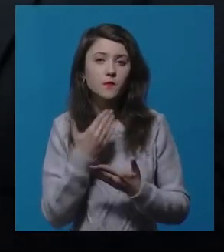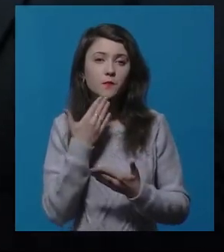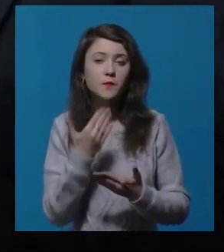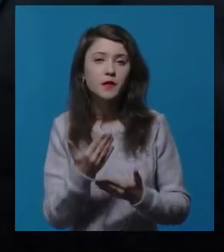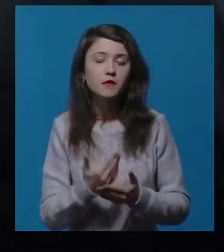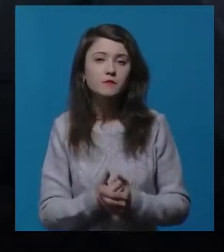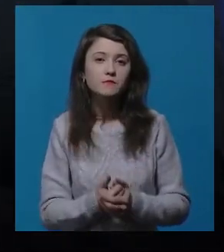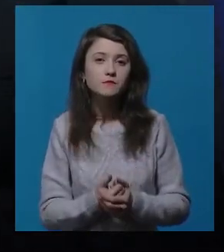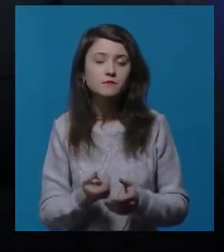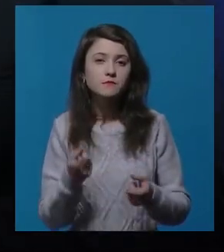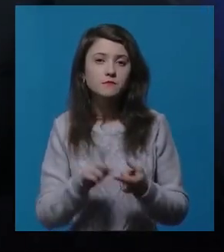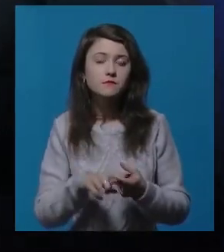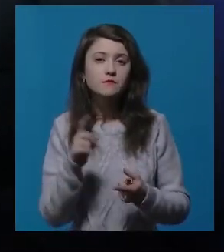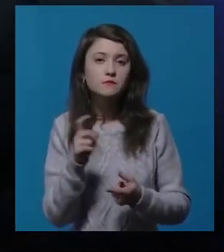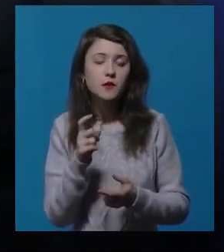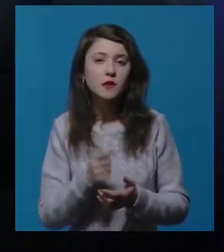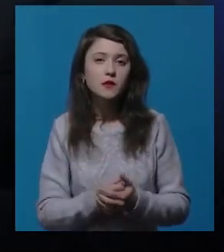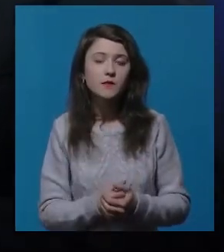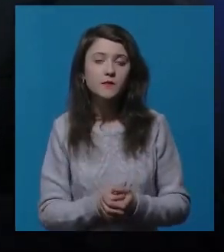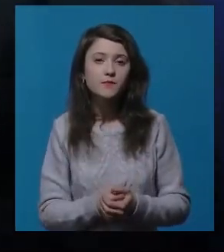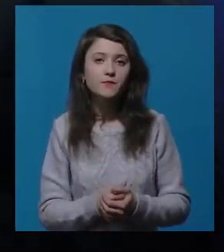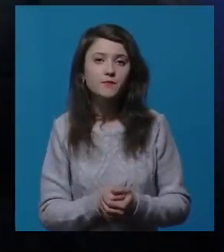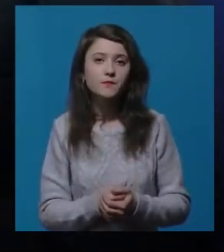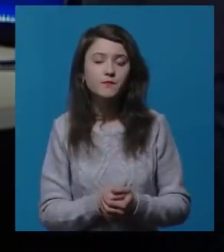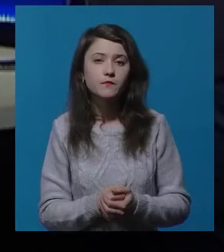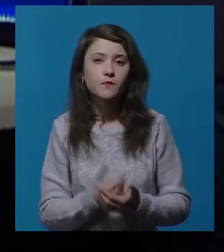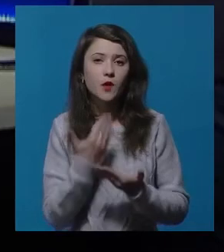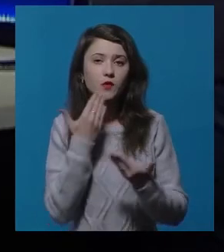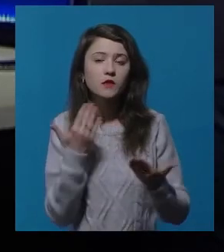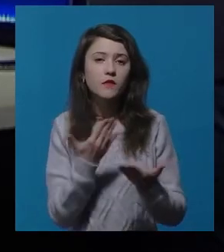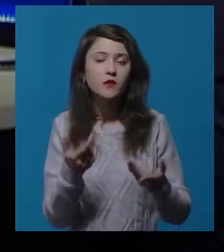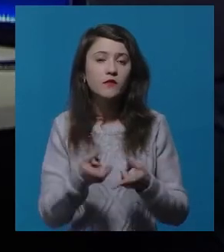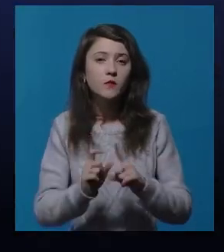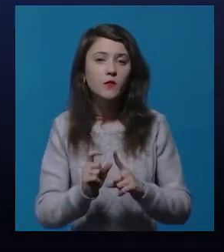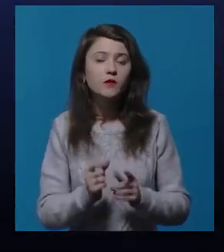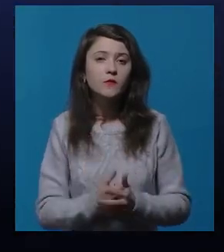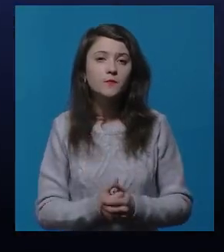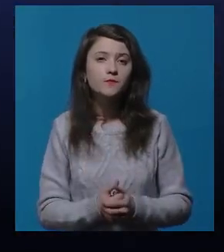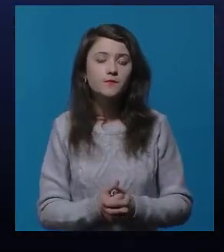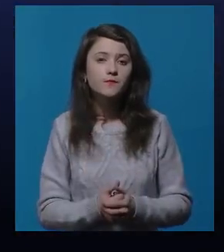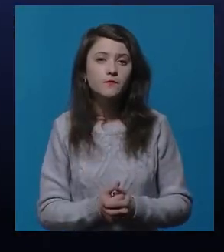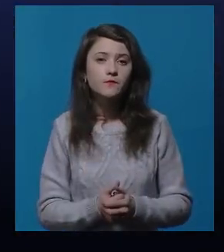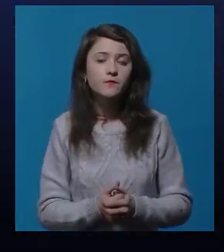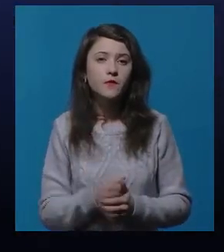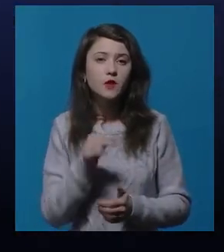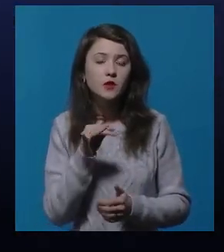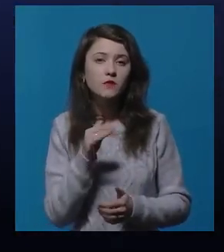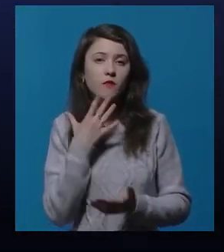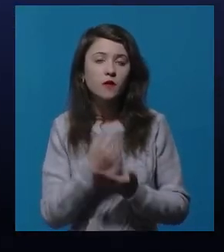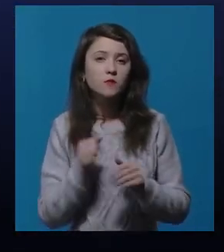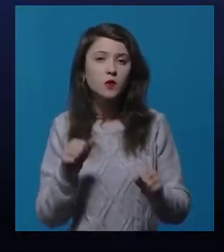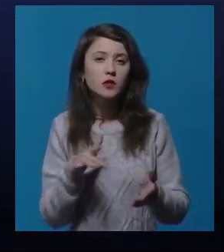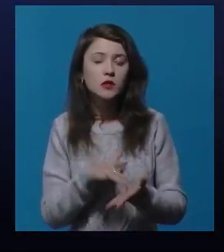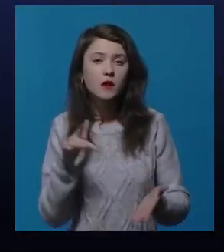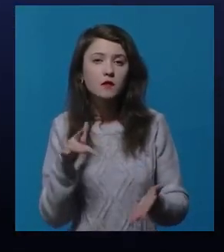пов'язане з останніми, з останньою вашою відповіддю, та з останньою фразою, чи, власне, може та центр, і коли